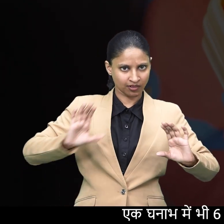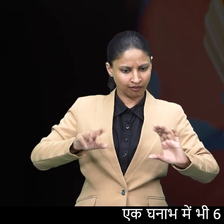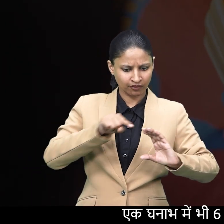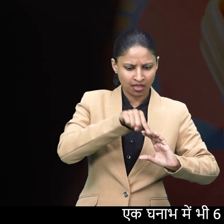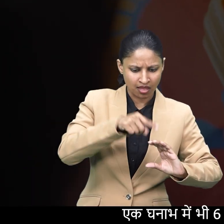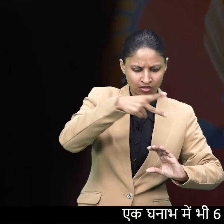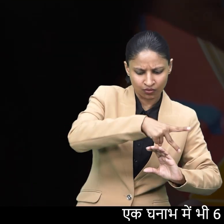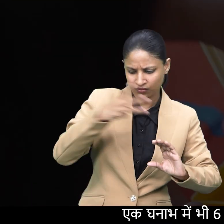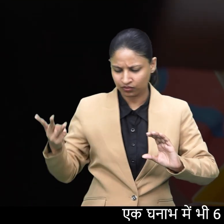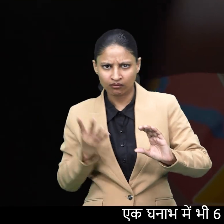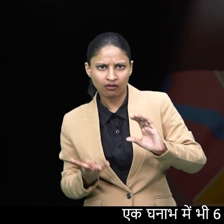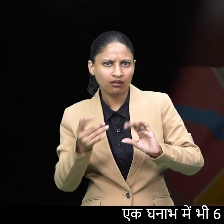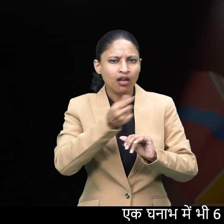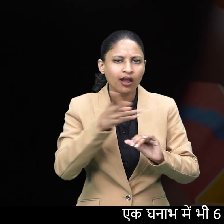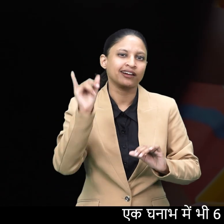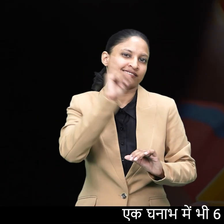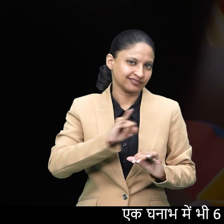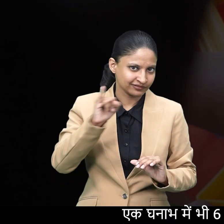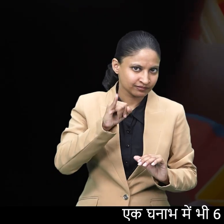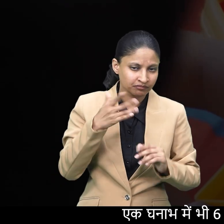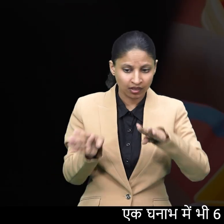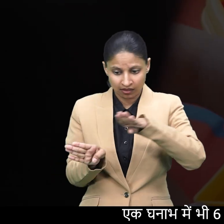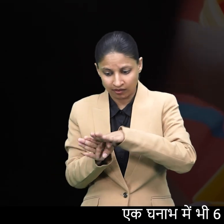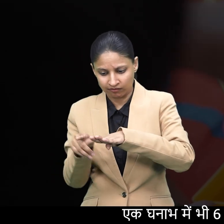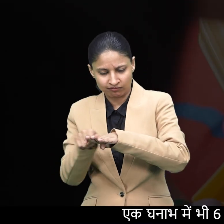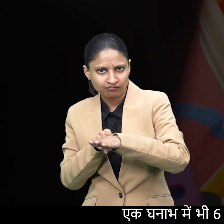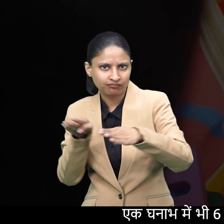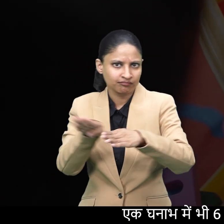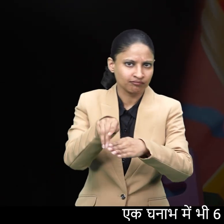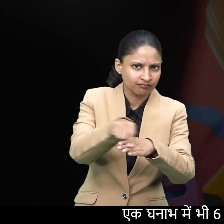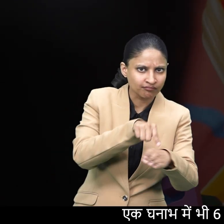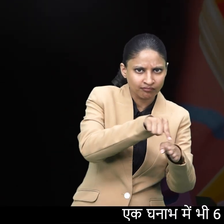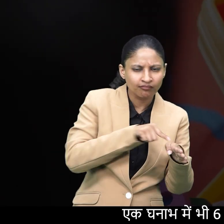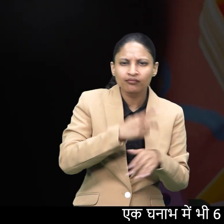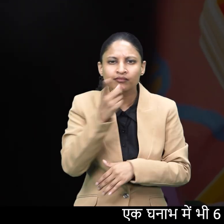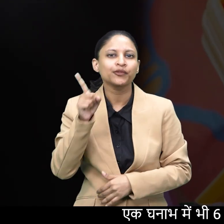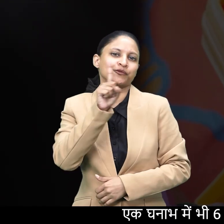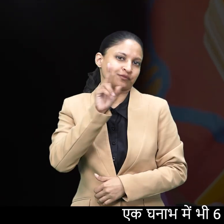एक घनाभ में भी 6 फलक, 12 किनारे और 8 कोने होते हैं।